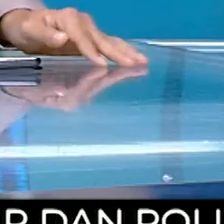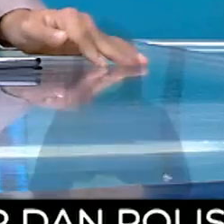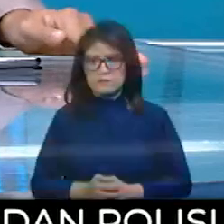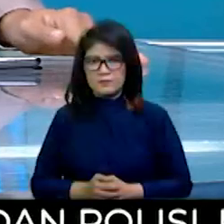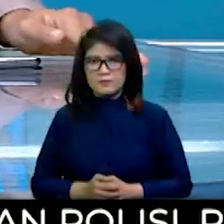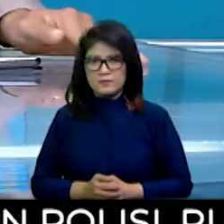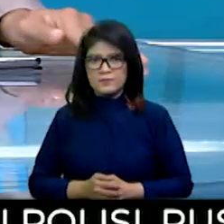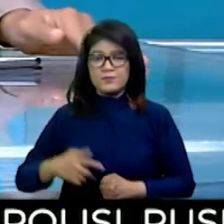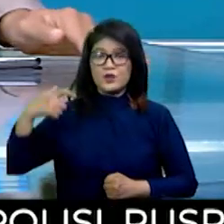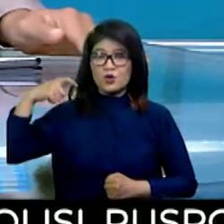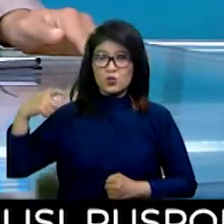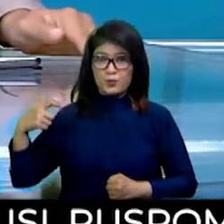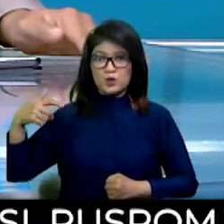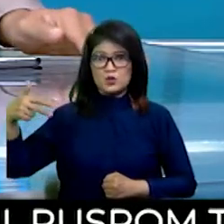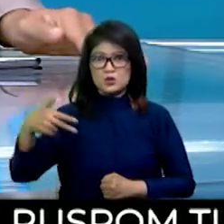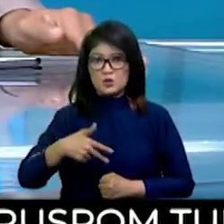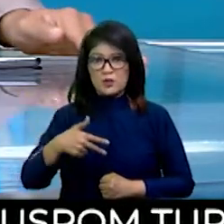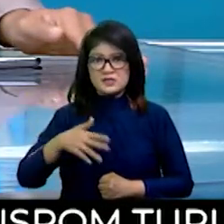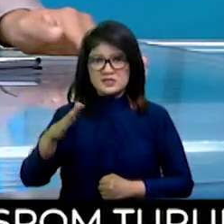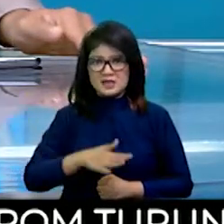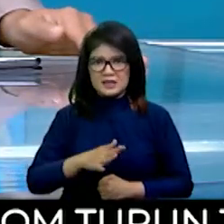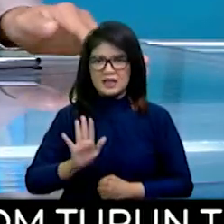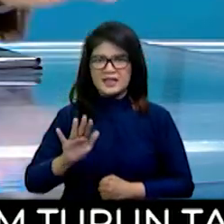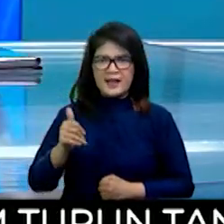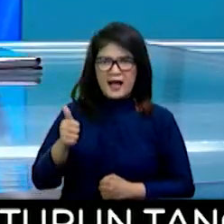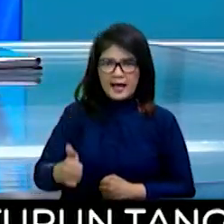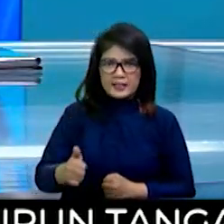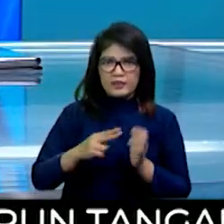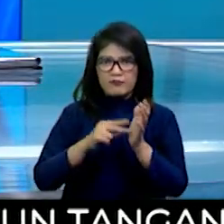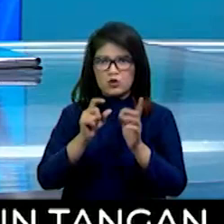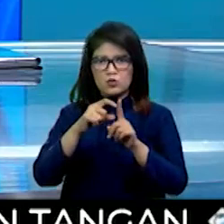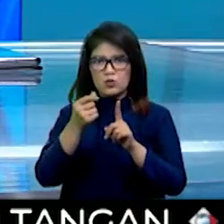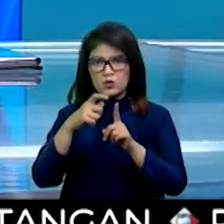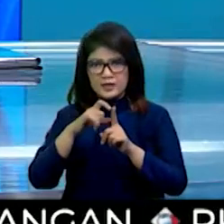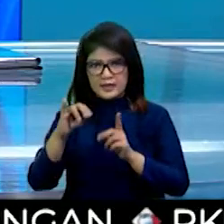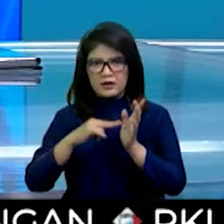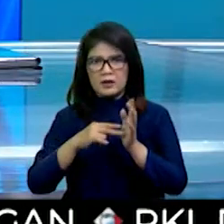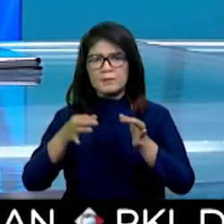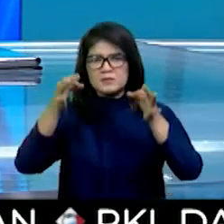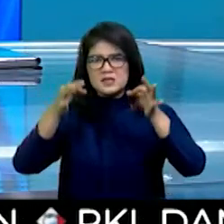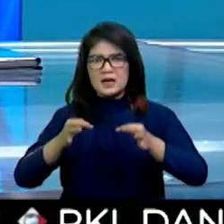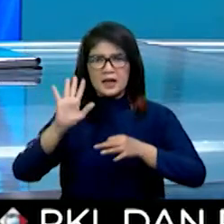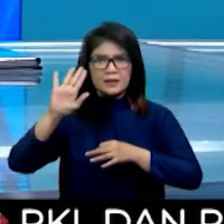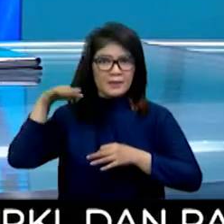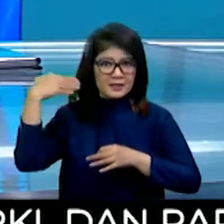Balik bersama kami Gubernur Sulawesi Selatan nonaktif Nurdin Abdullah divonis 5 tahun penjara dan denda